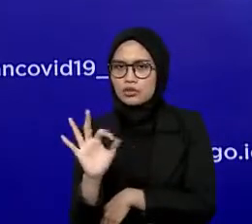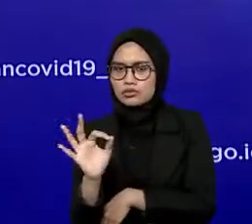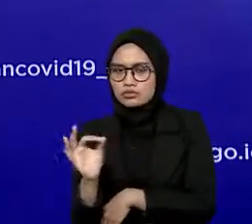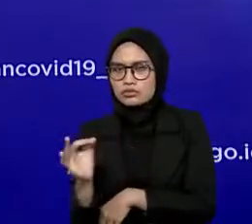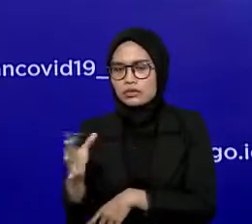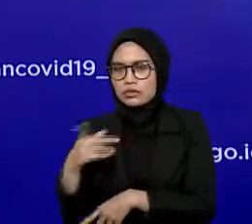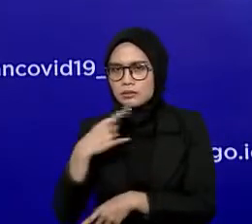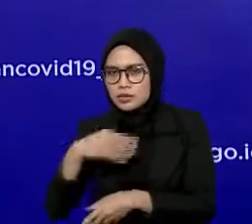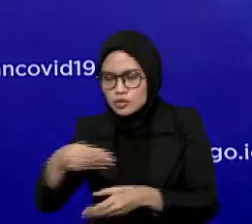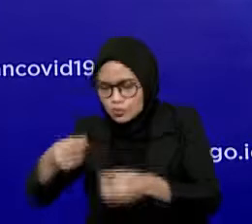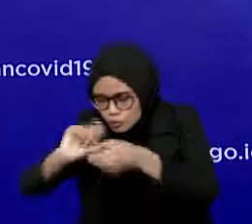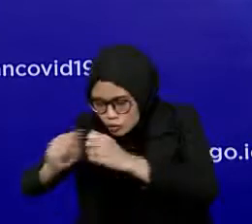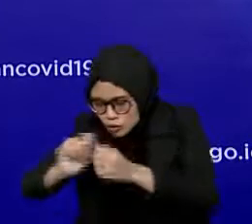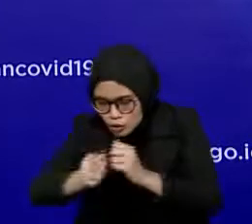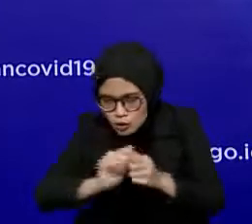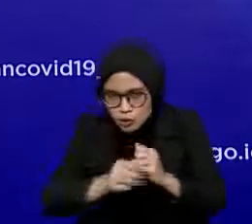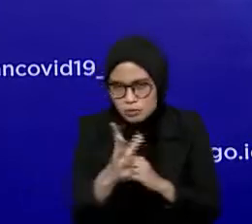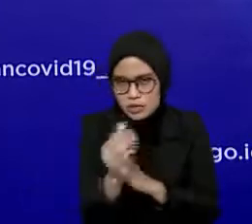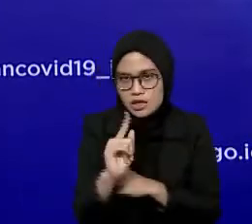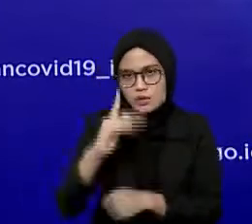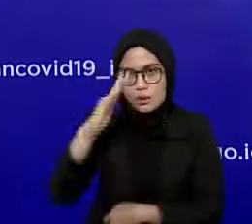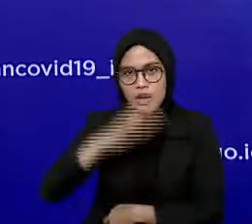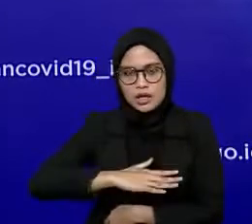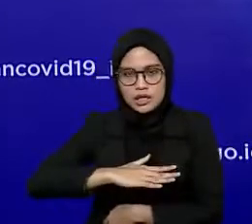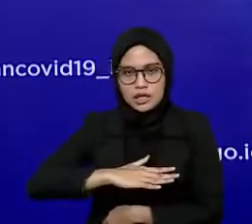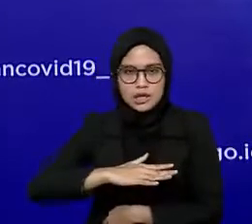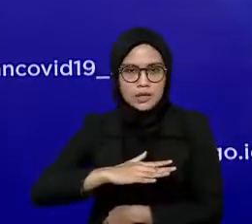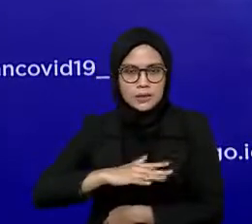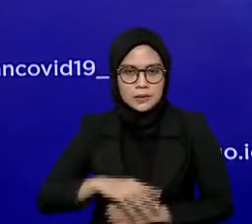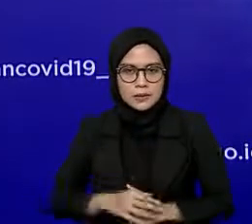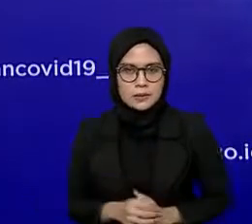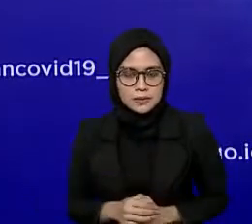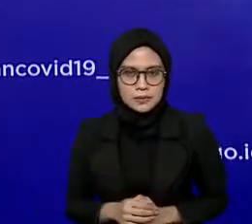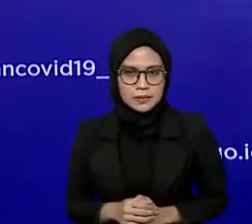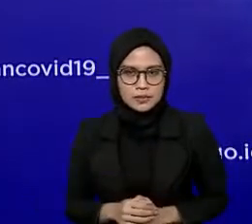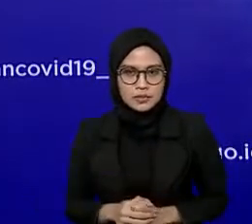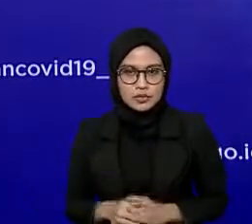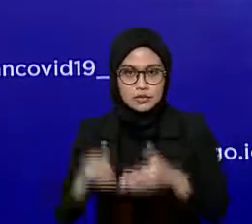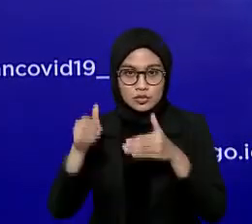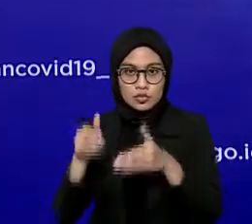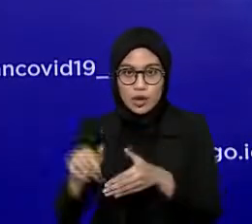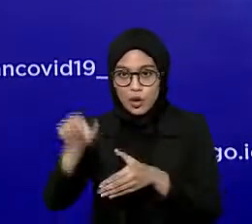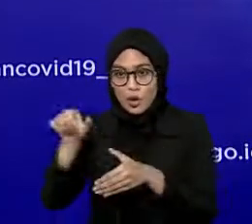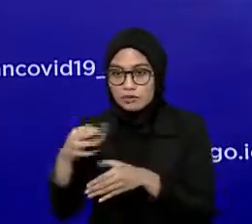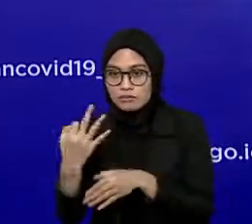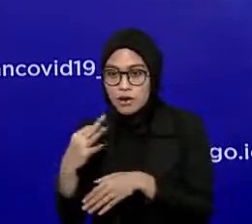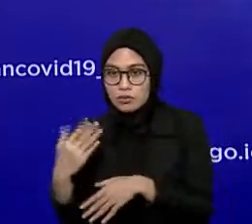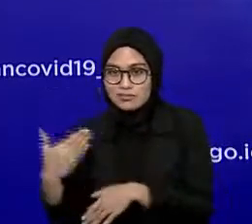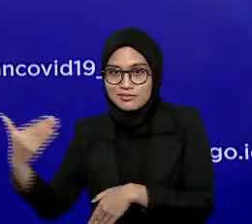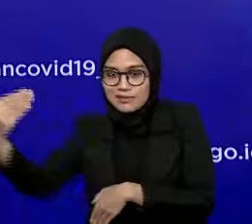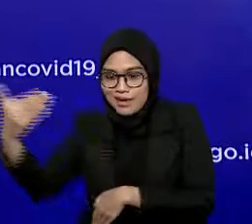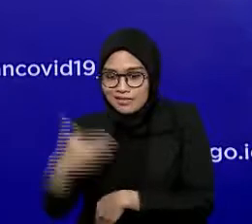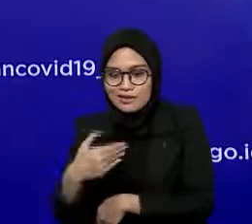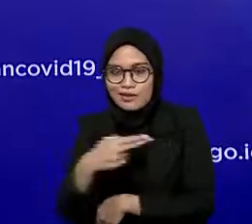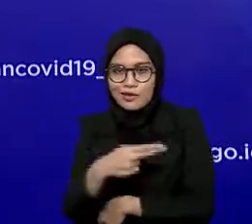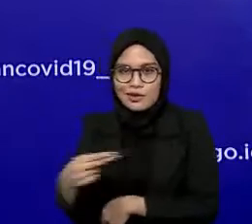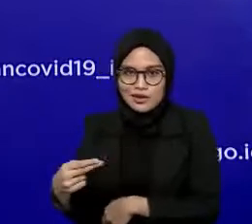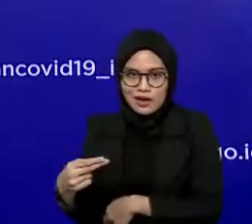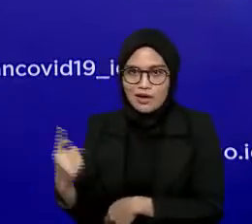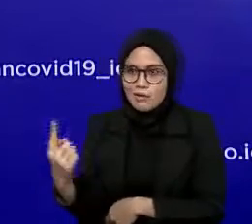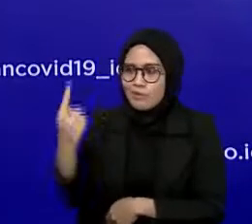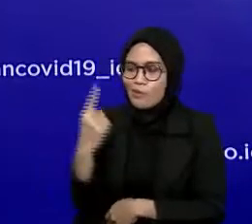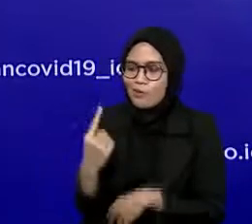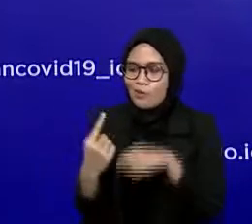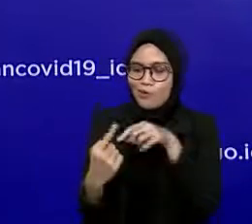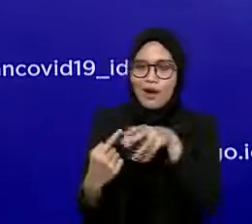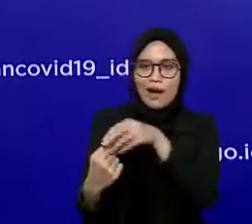upaya peningkatan jumlah sequencing, khususnya spesimen pelaku perjalanan dari negara-negara yang terdeteksi